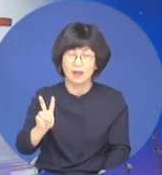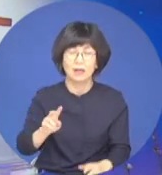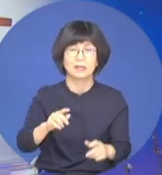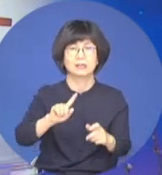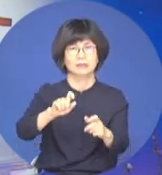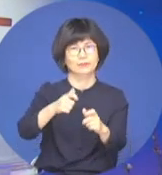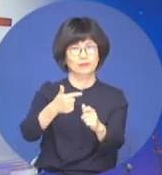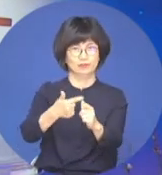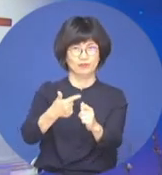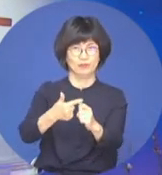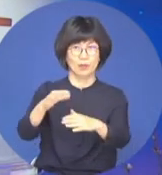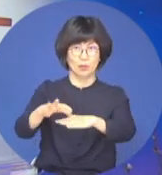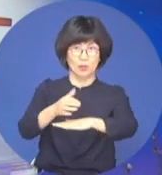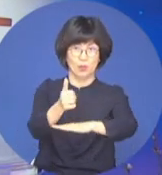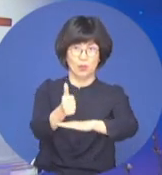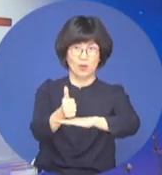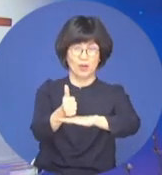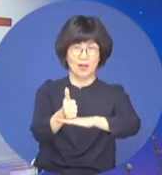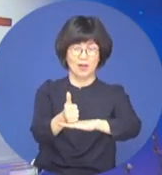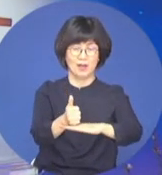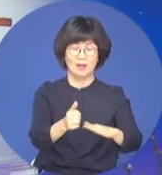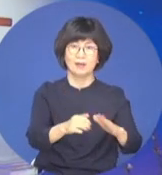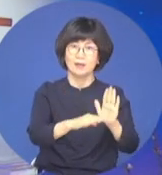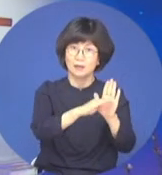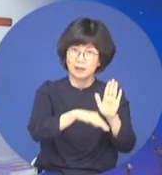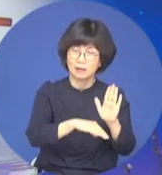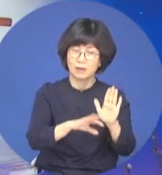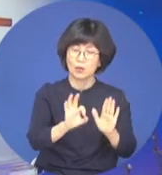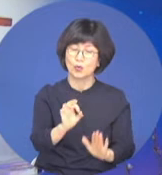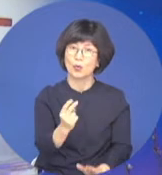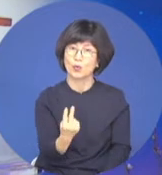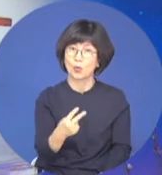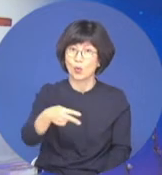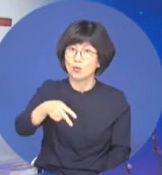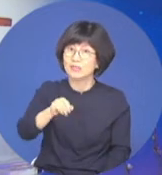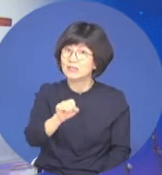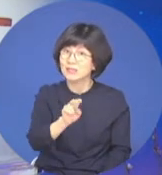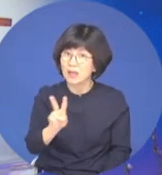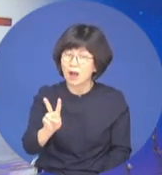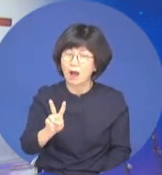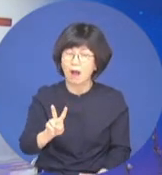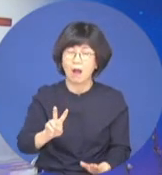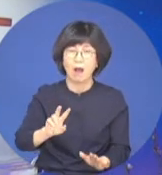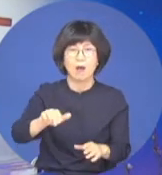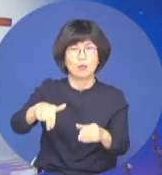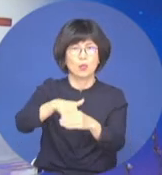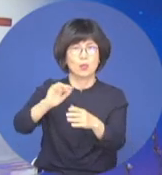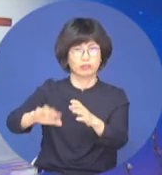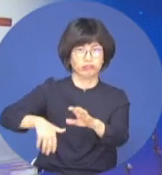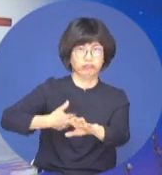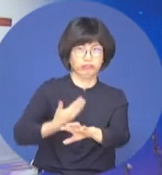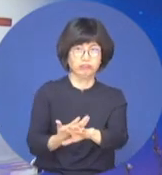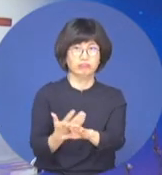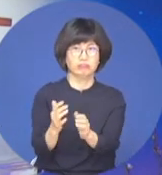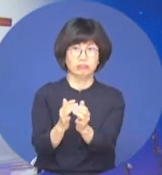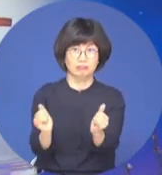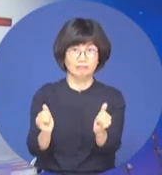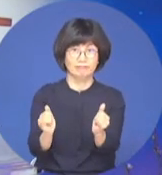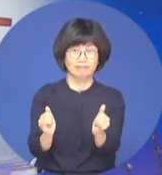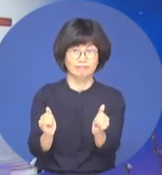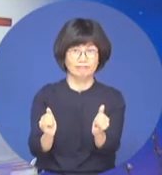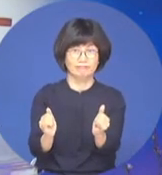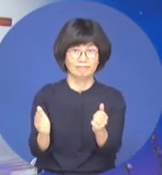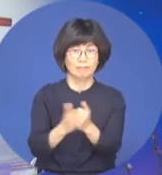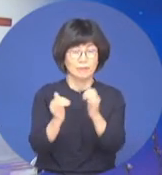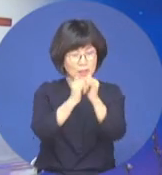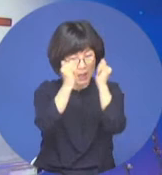왕이었는데 요시아는 종교개혁을 한 사람이에요. 신앙개혁하고 그래서 사회를 말씀의